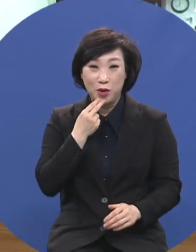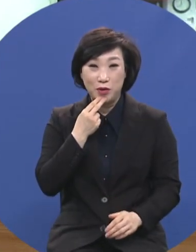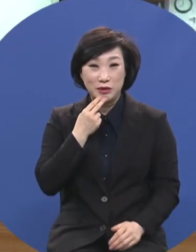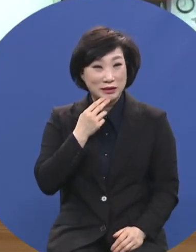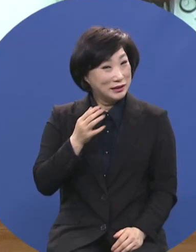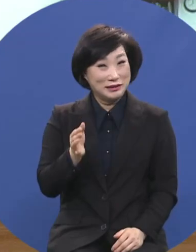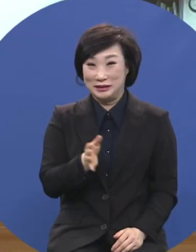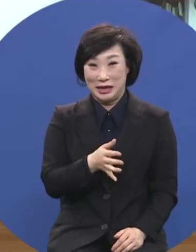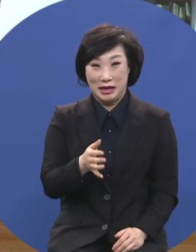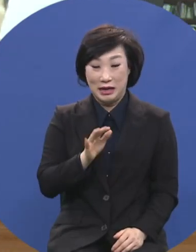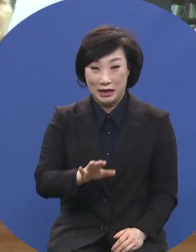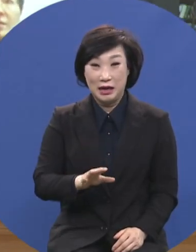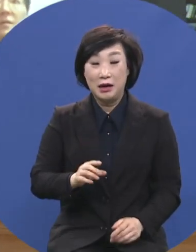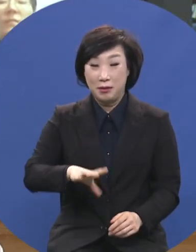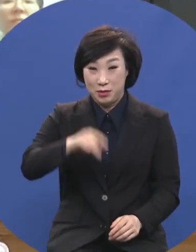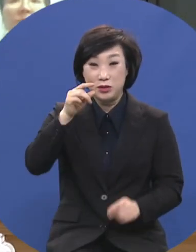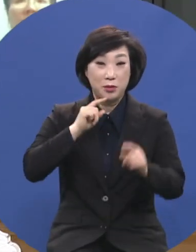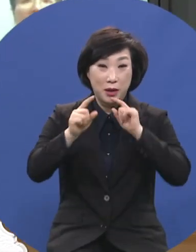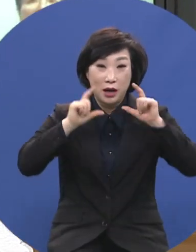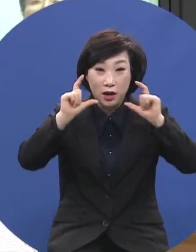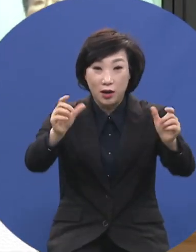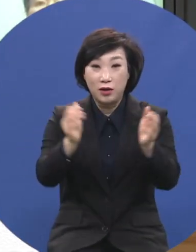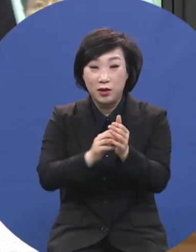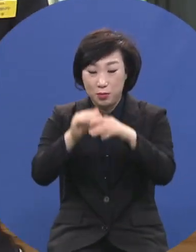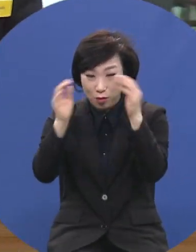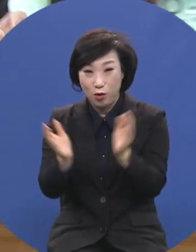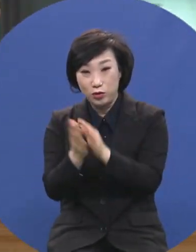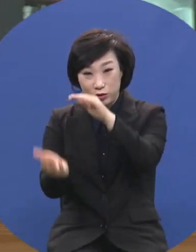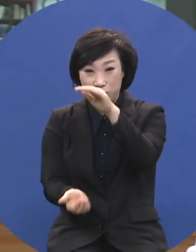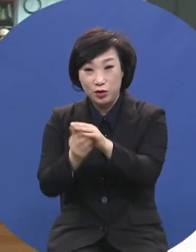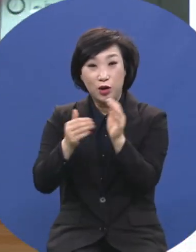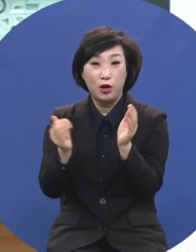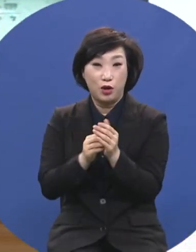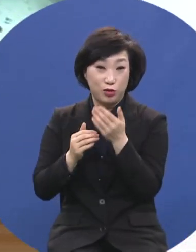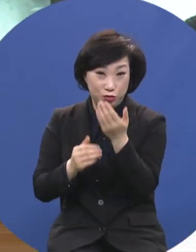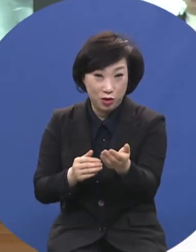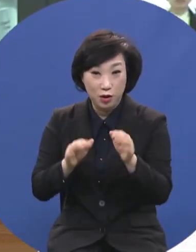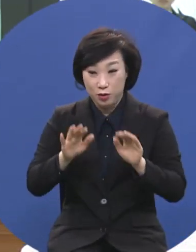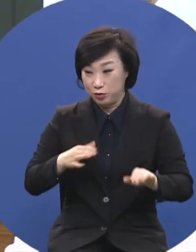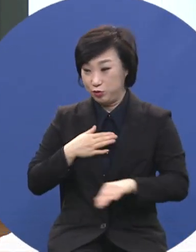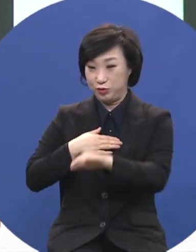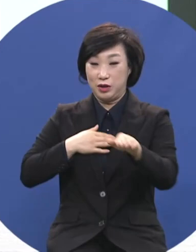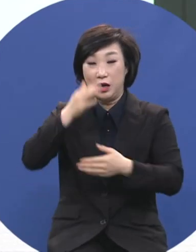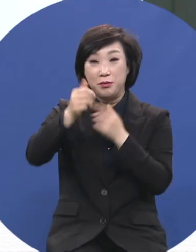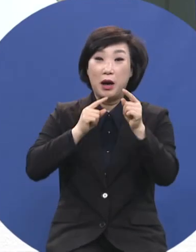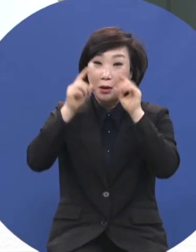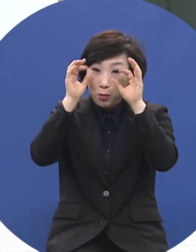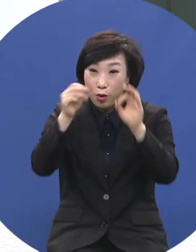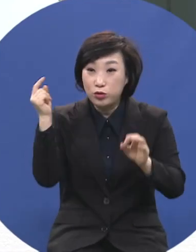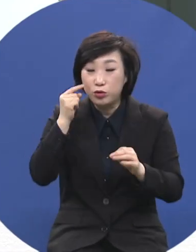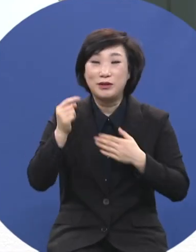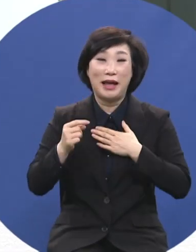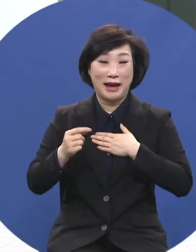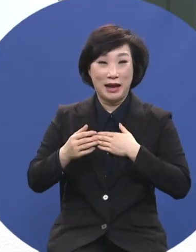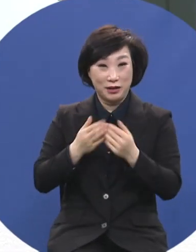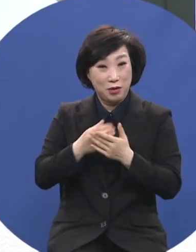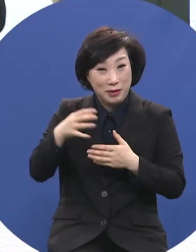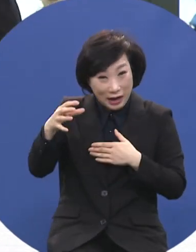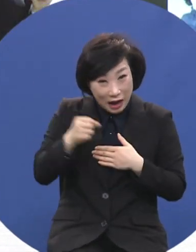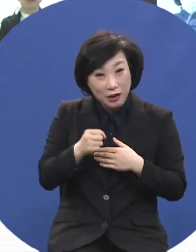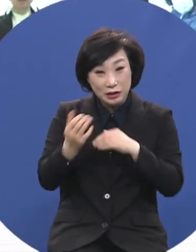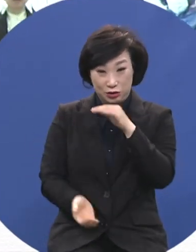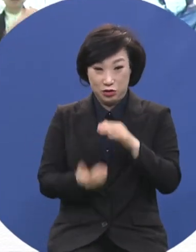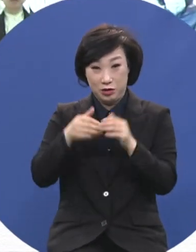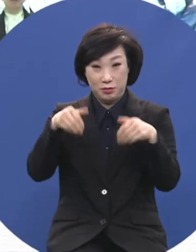없다. 먼저 말씀하시고 이루었다 이 말이에요. 오늘도 말씀이 들리거든 이루어지게 하라 이 말이에요.